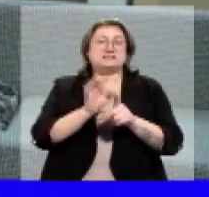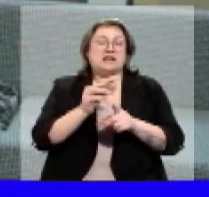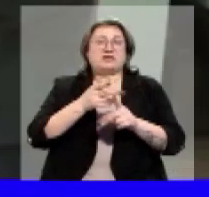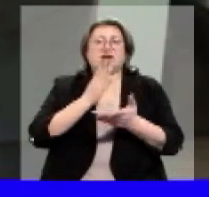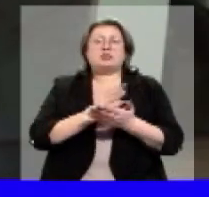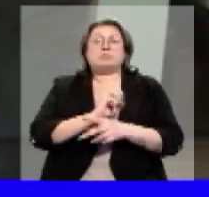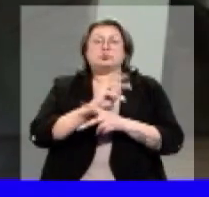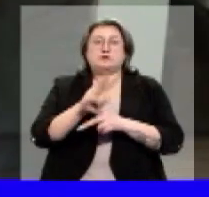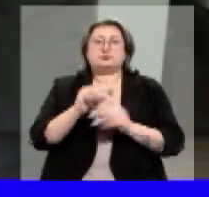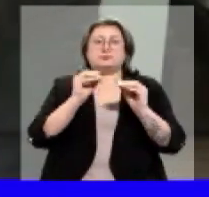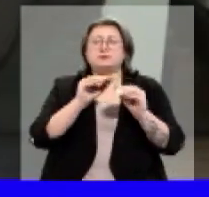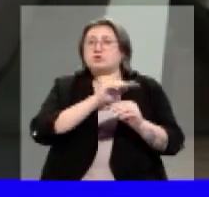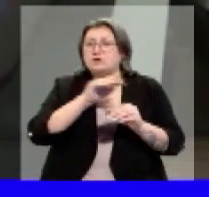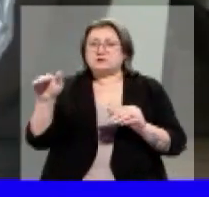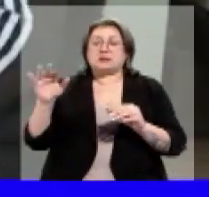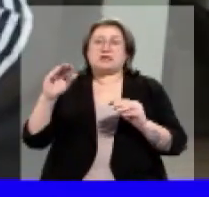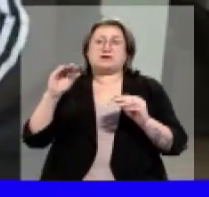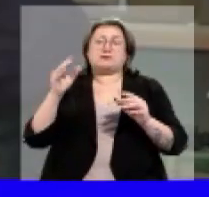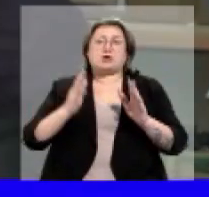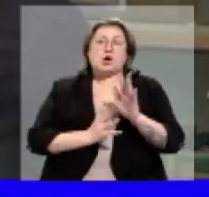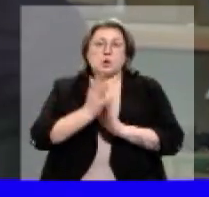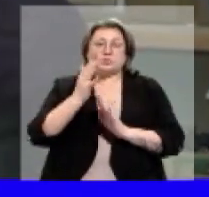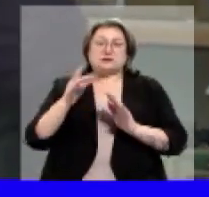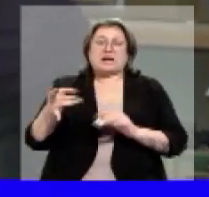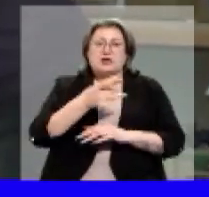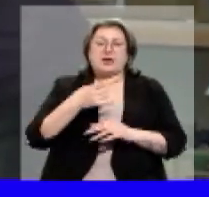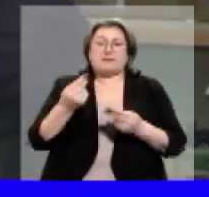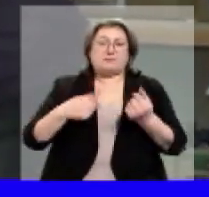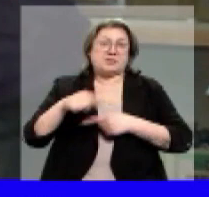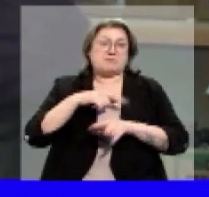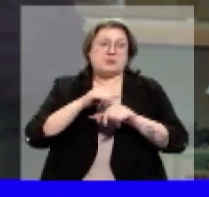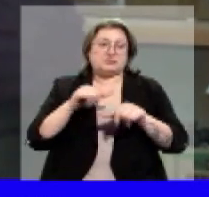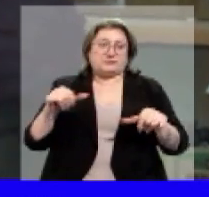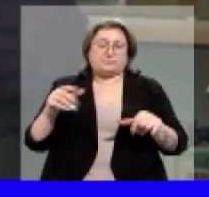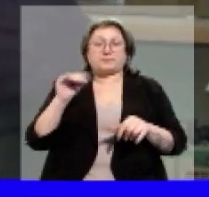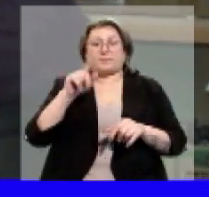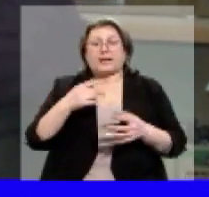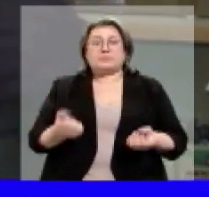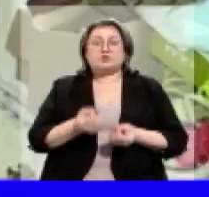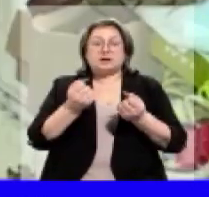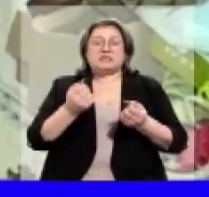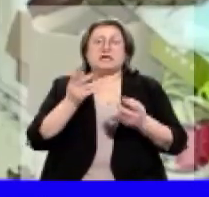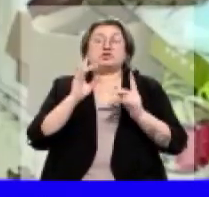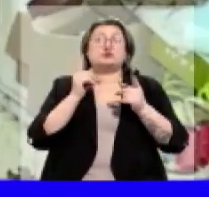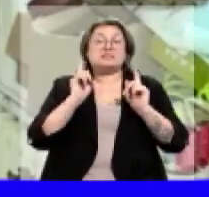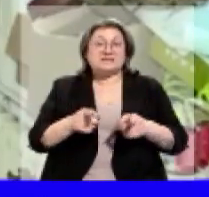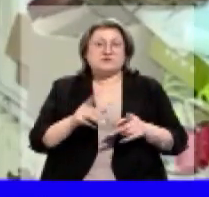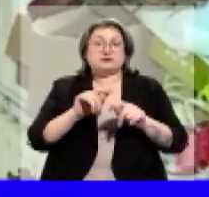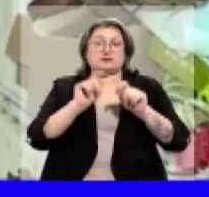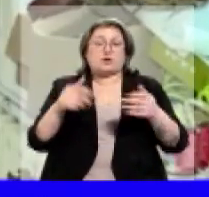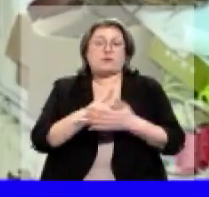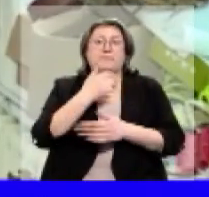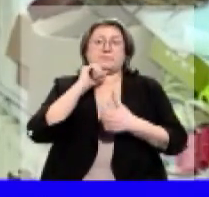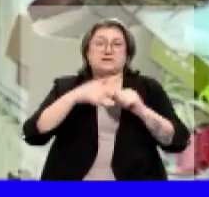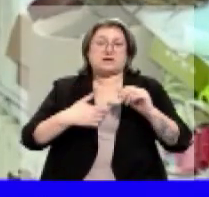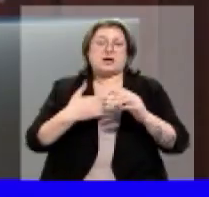является обеспечение устойчивого и сбалансированного роста регионального предпринимательства, а также поддержание действующих и создание новых